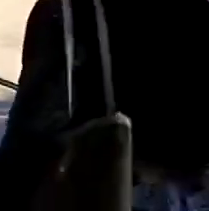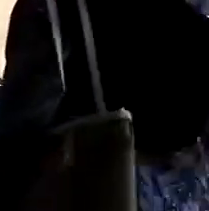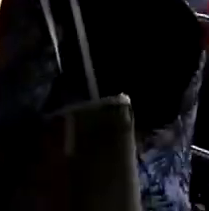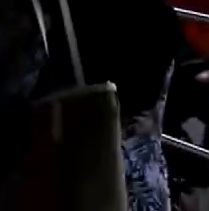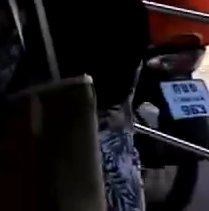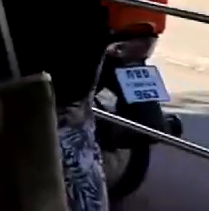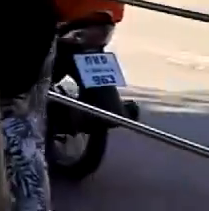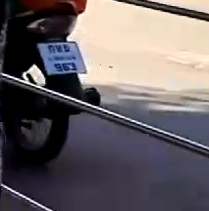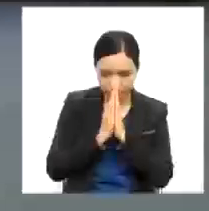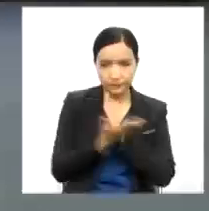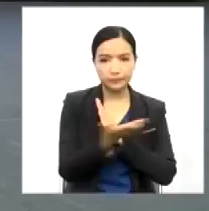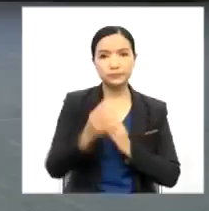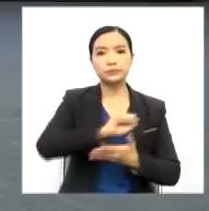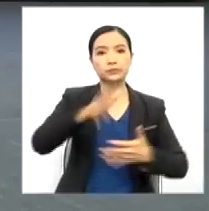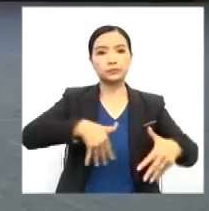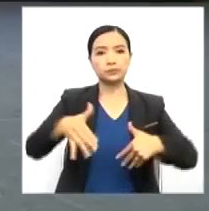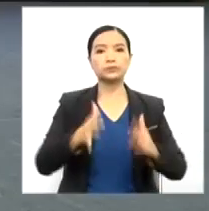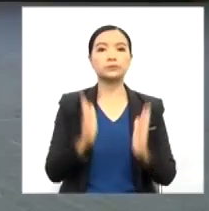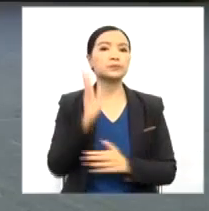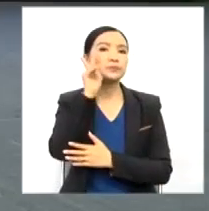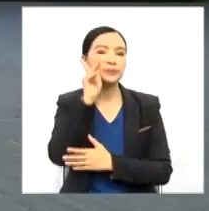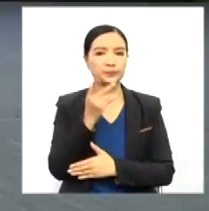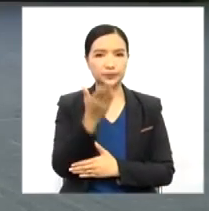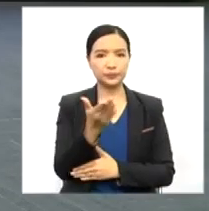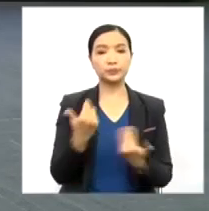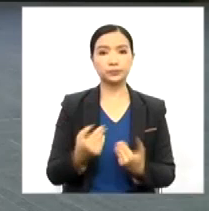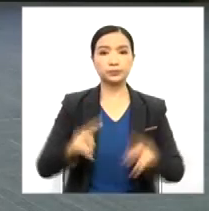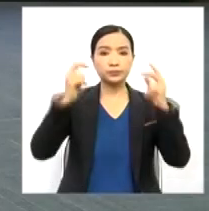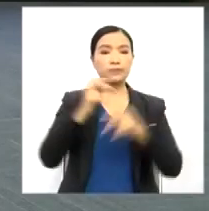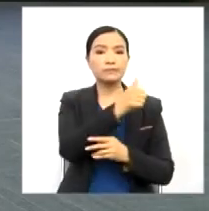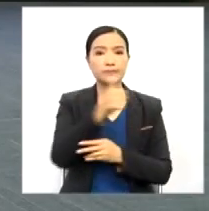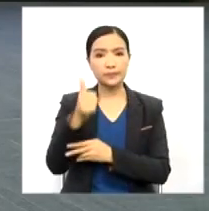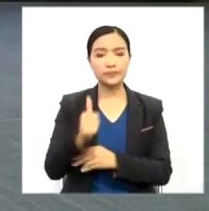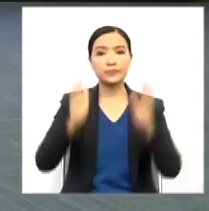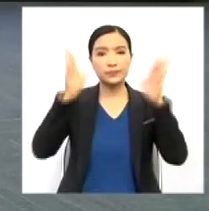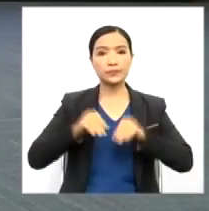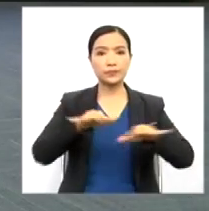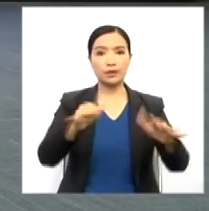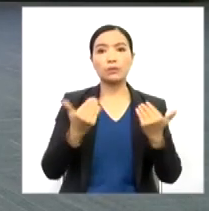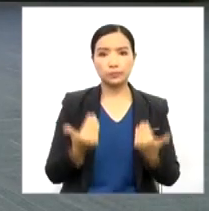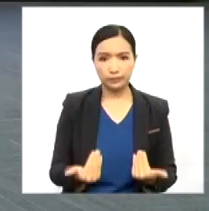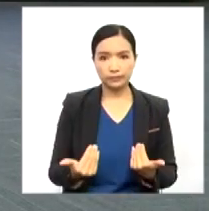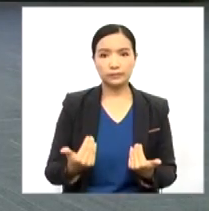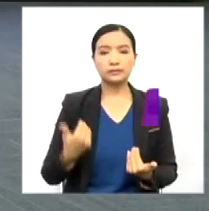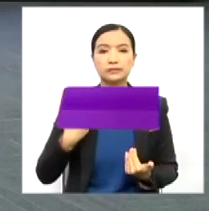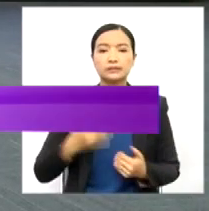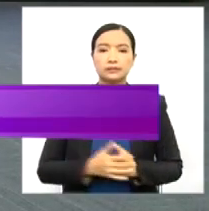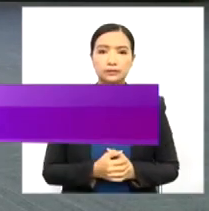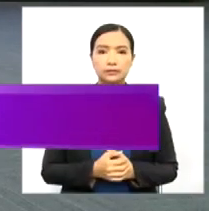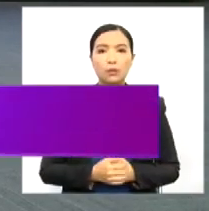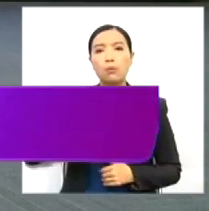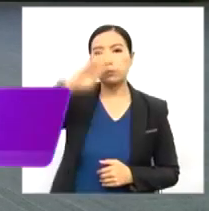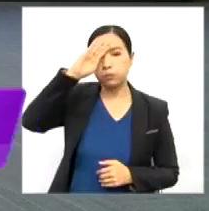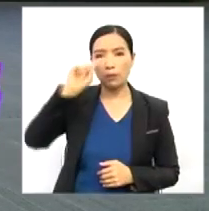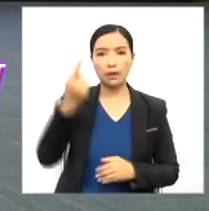แม้ว่าจะมีข้อมูลนะครับว่าผู้ป่วยอาการหนักและก็ผู้ที่เสียชีวิตส่วนใหญ่ก็คือมีโรคประจำตัวแต่ว่าในแถลงการของกระทรวง